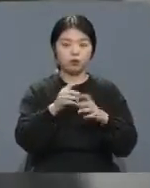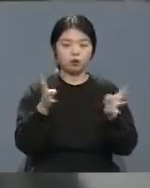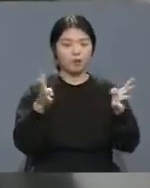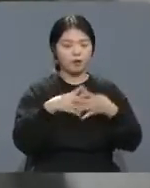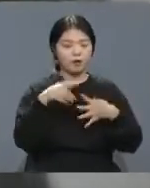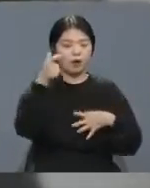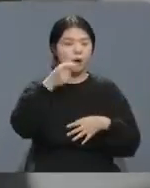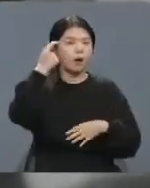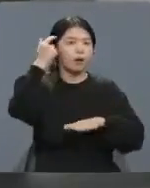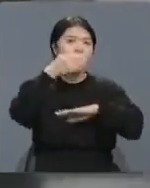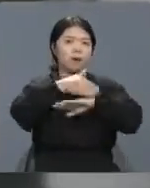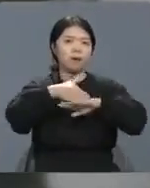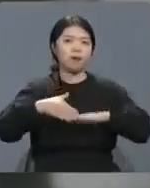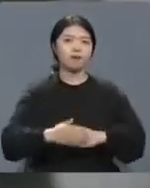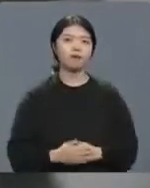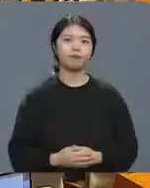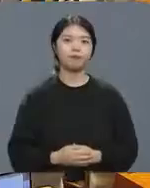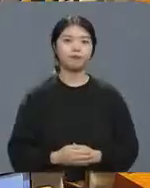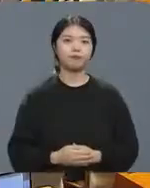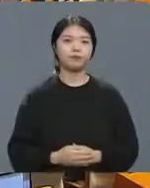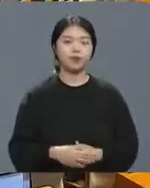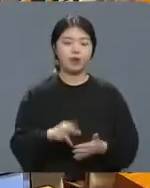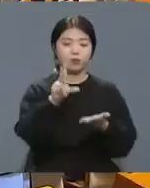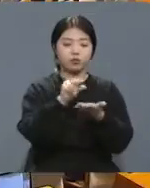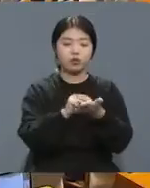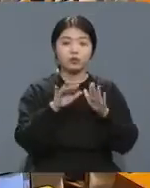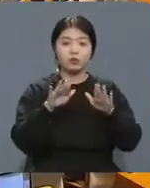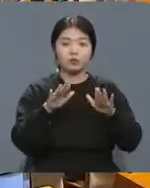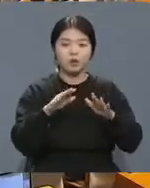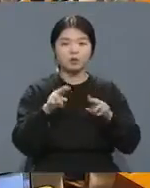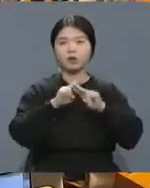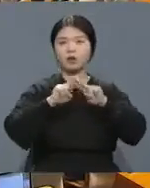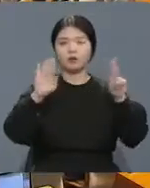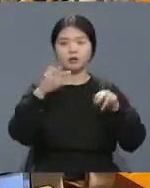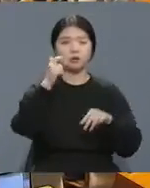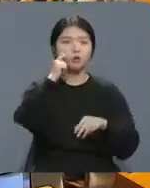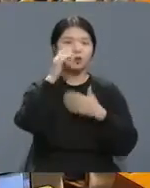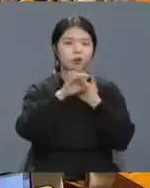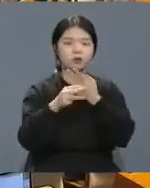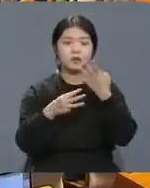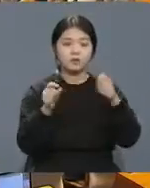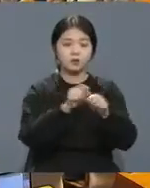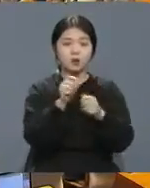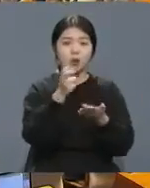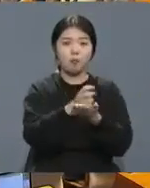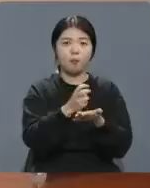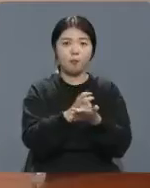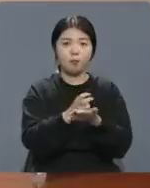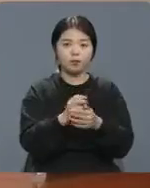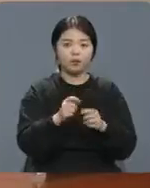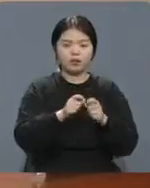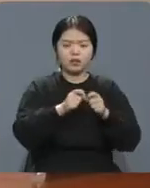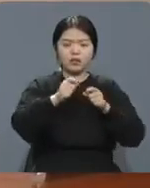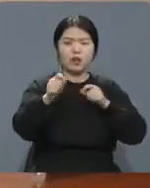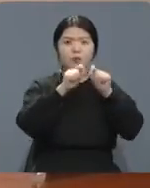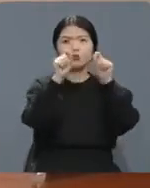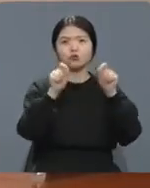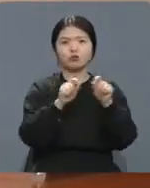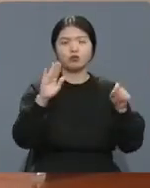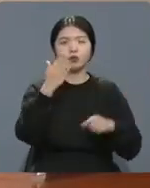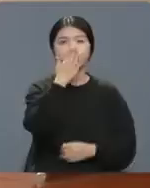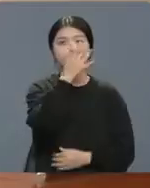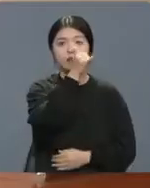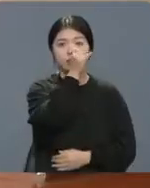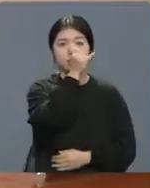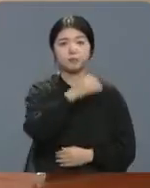가해 다 가져가게 됩니다 문제는 이번에 처리되지 못하면 4 3 특별법 개정안이 장기간 표류할 가능성이